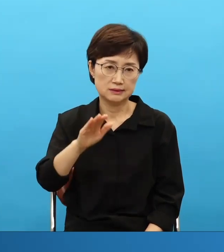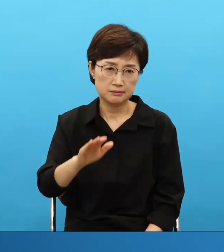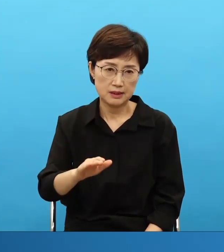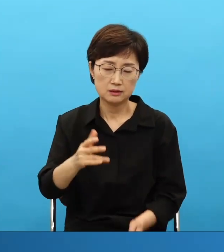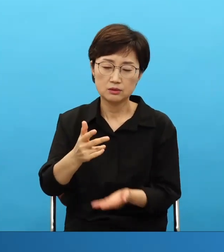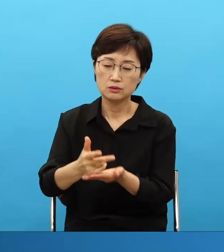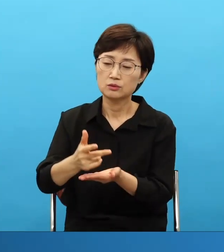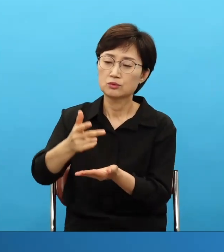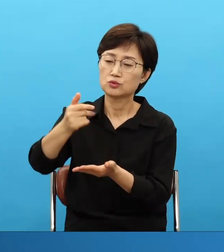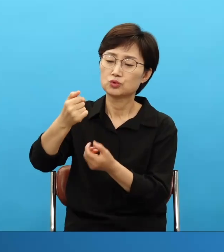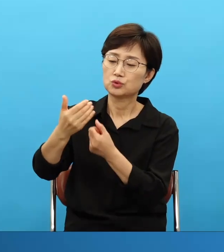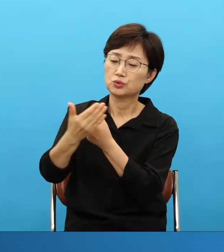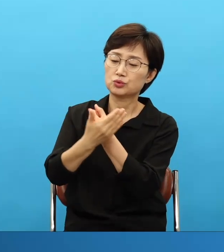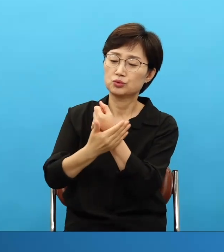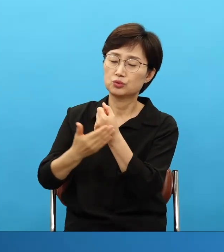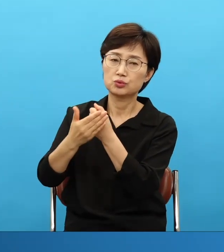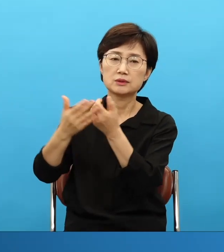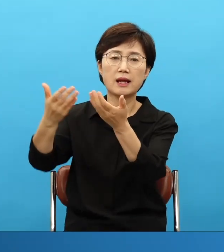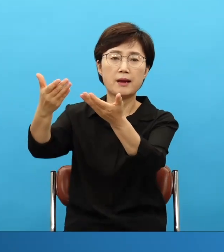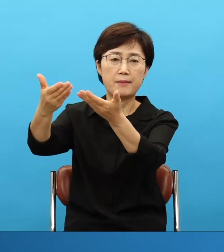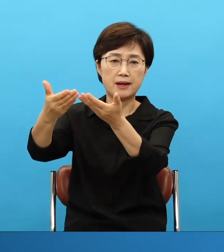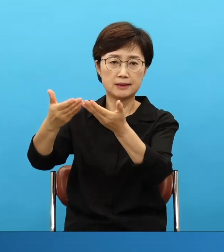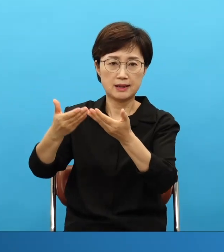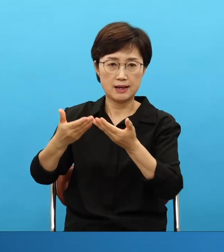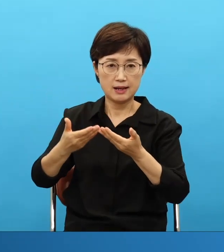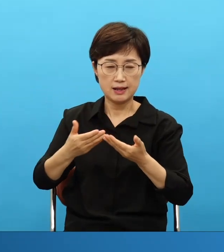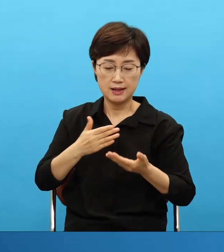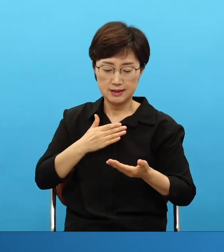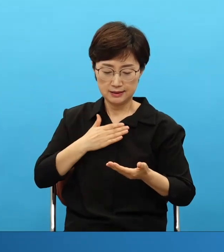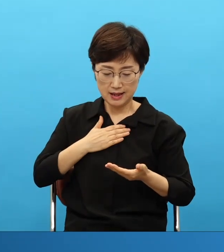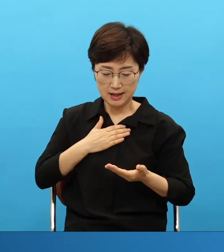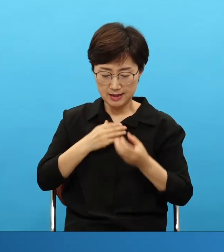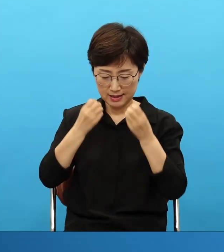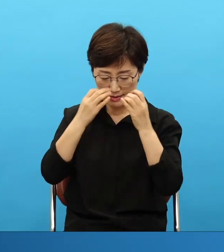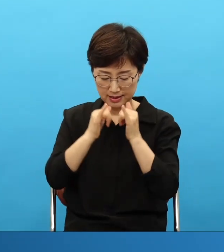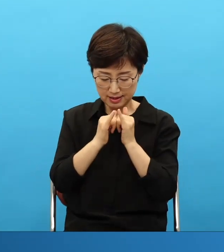주의 바라 새